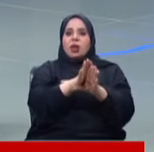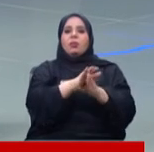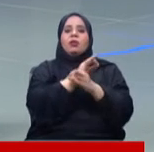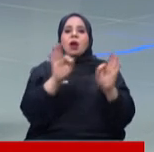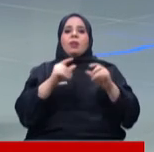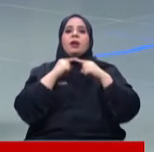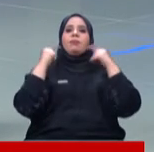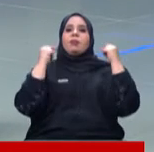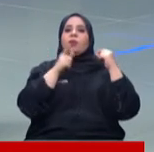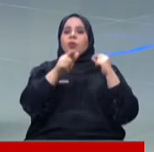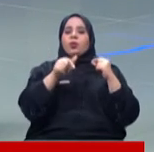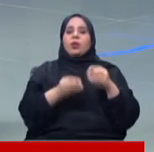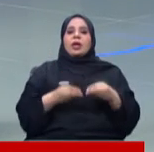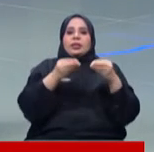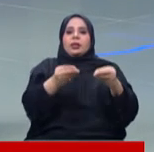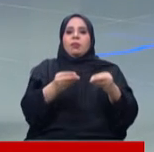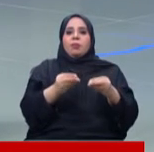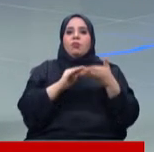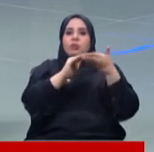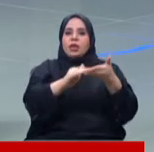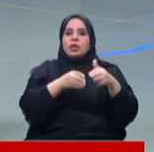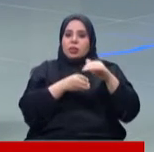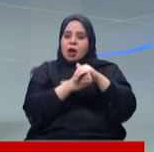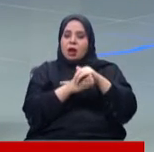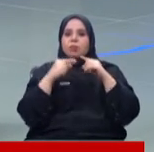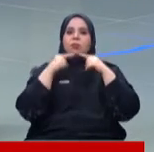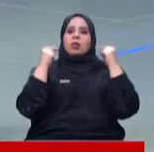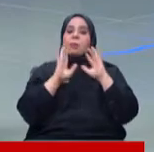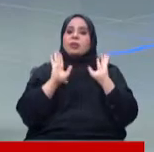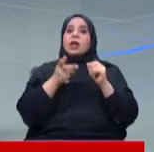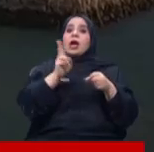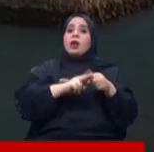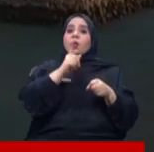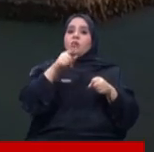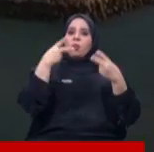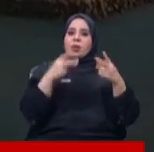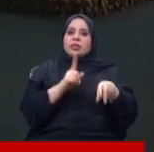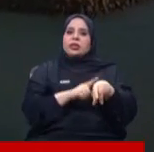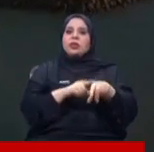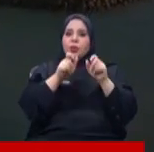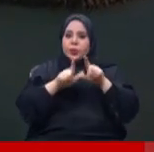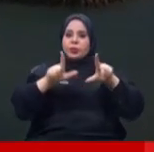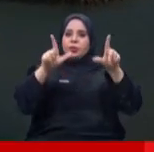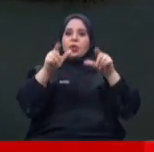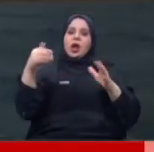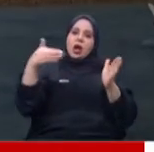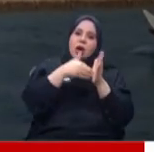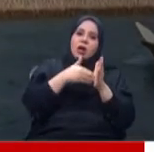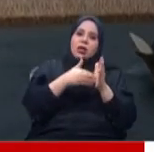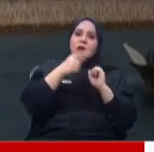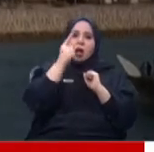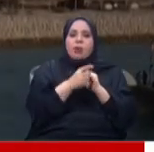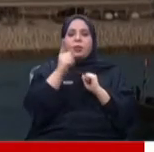للمطاعم التي تقتصر على تقديم الخدمات الداخلية فقط، وذلك تزامنا مع إعلان التوصيات الأخيرة